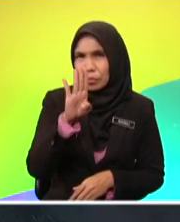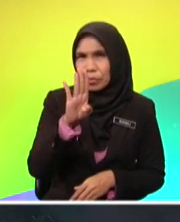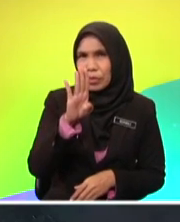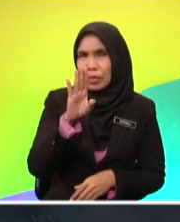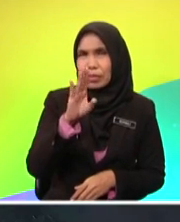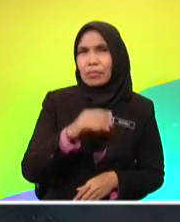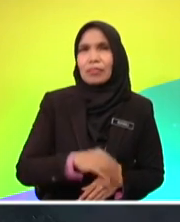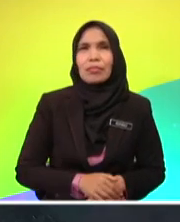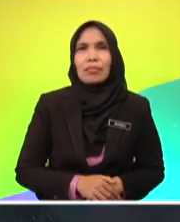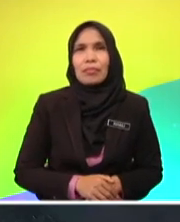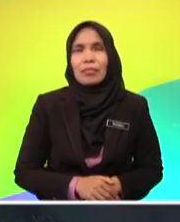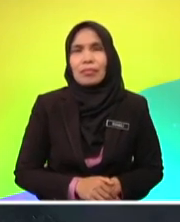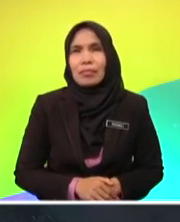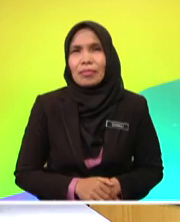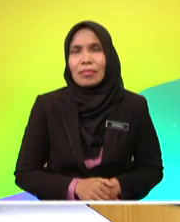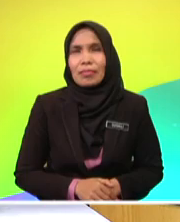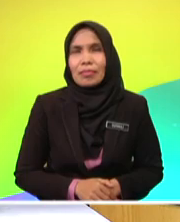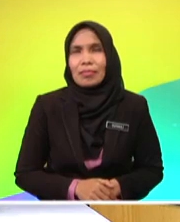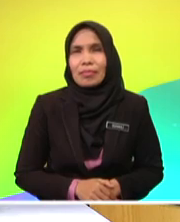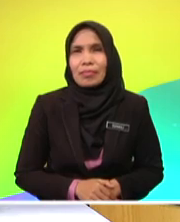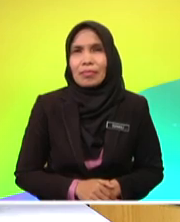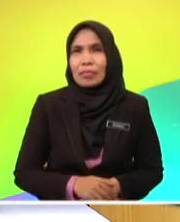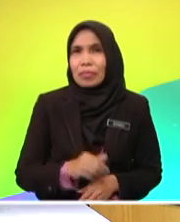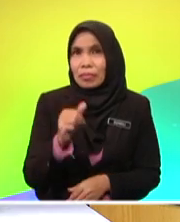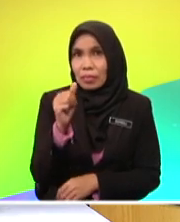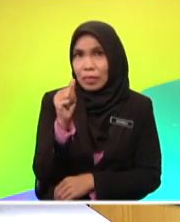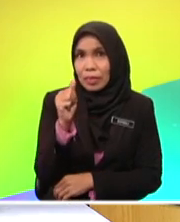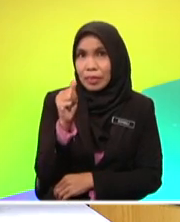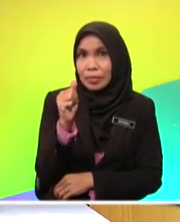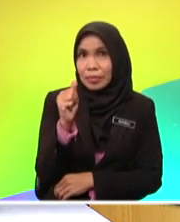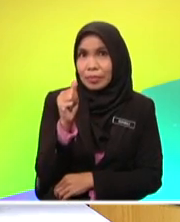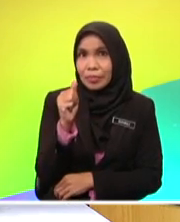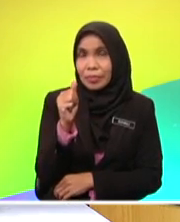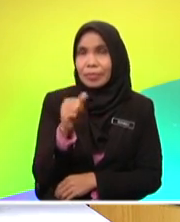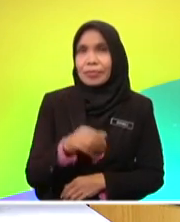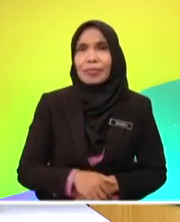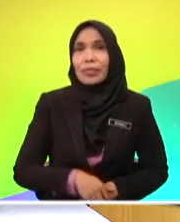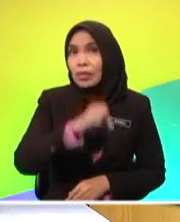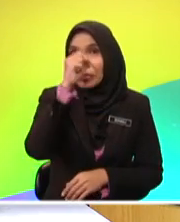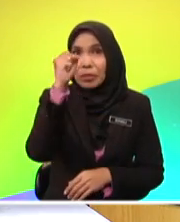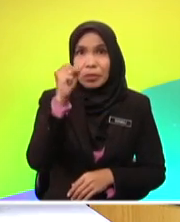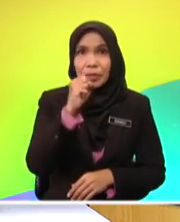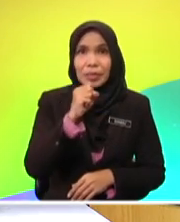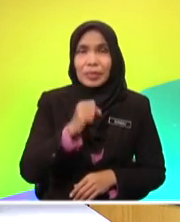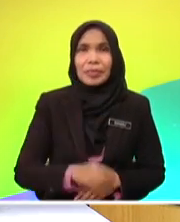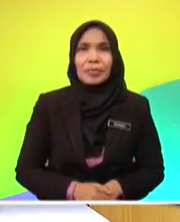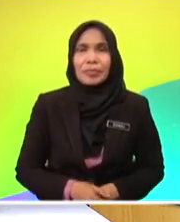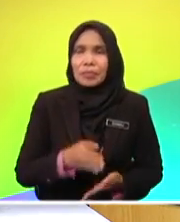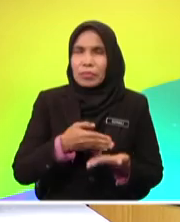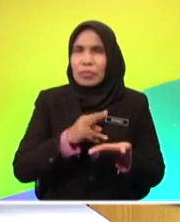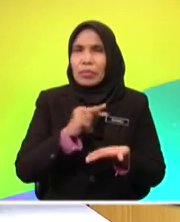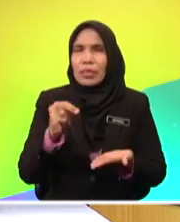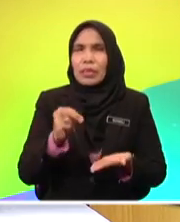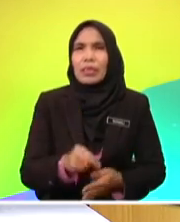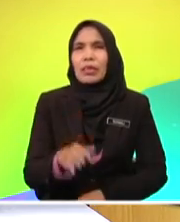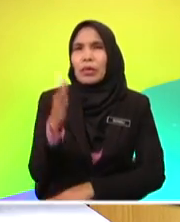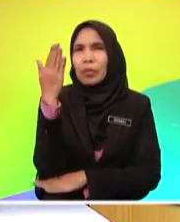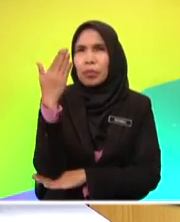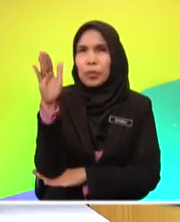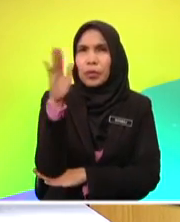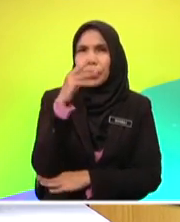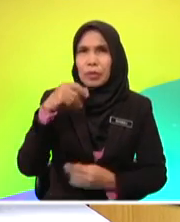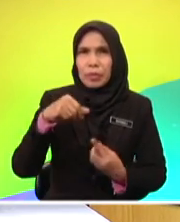bagi adalah cluenya adalah huruf A kat situ. Okey, soalannya. Bahagian pokok pisang yang